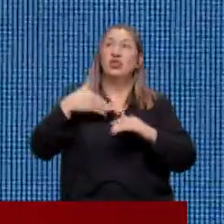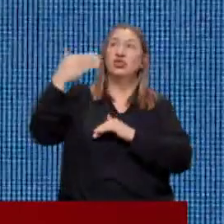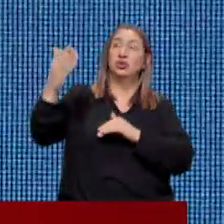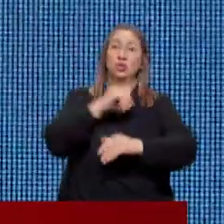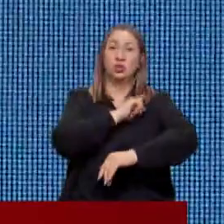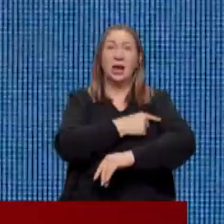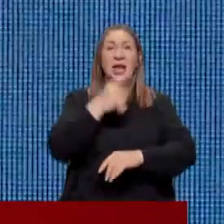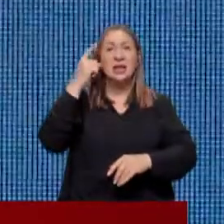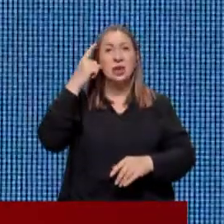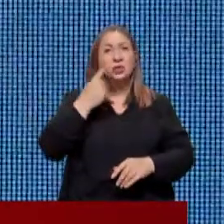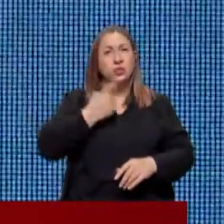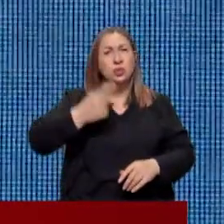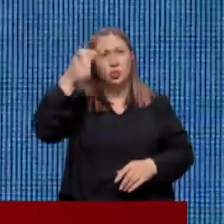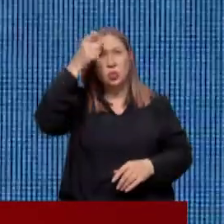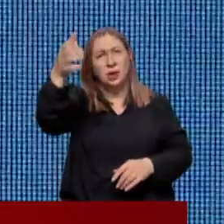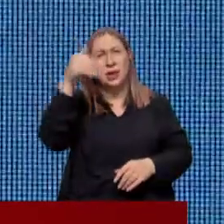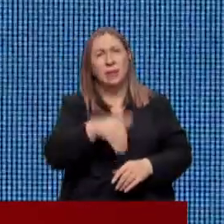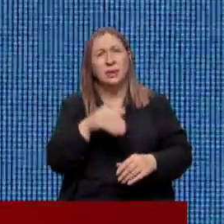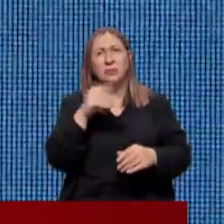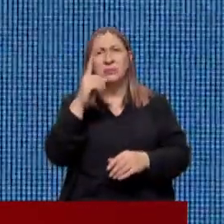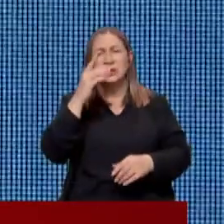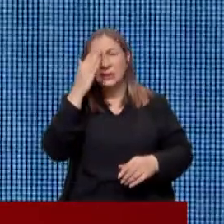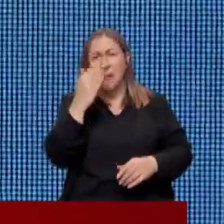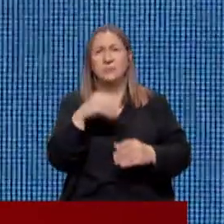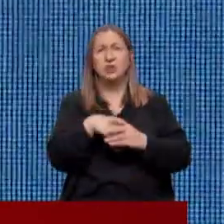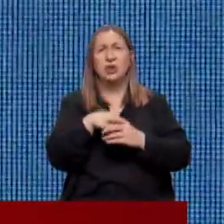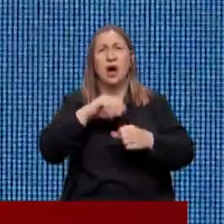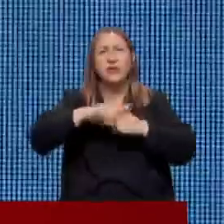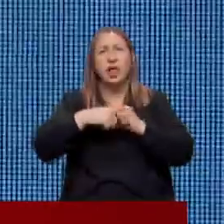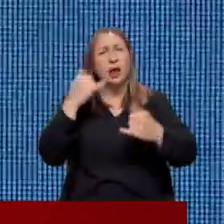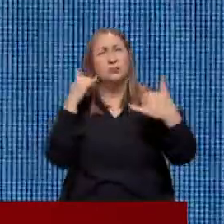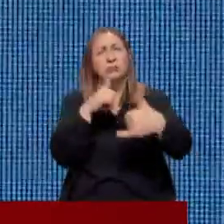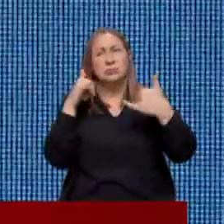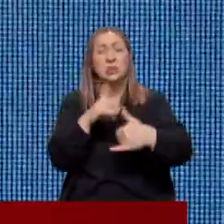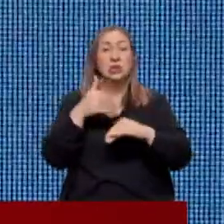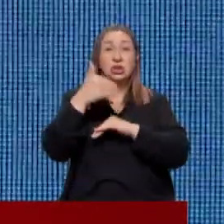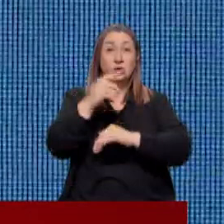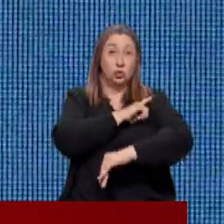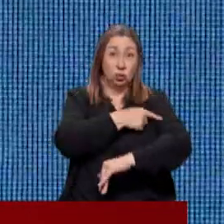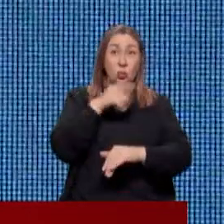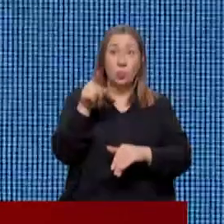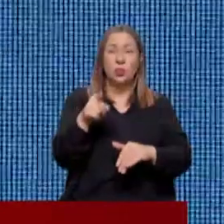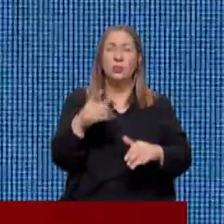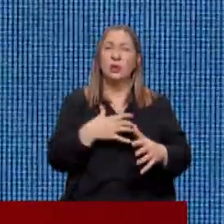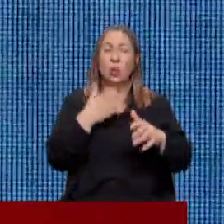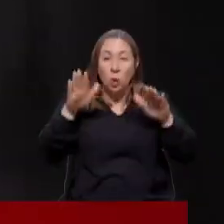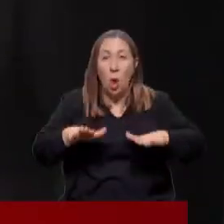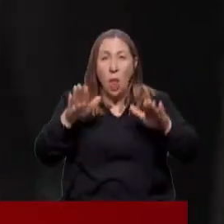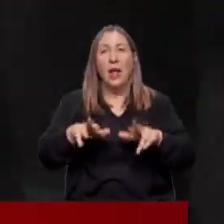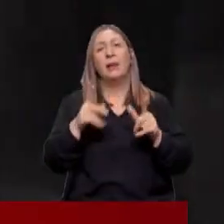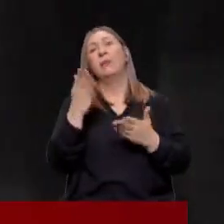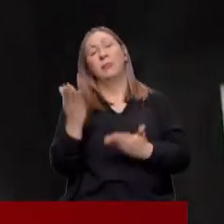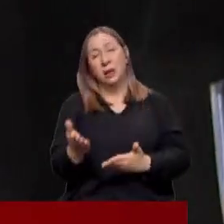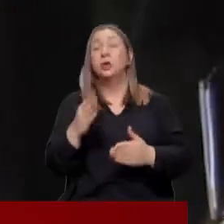dış mihraklar İsrail Cumhurbaşkanı Türkiye getirebilmektedir selam vermek için haftalarda telefon ediyor taşıyacak bunları maalesef göre etmiş